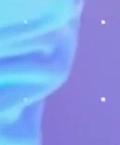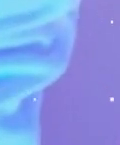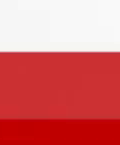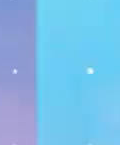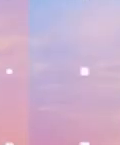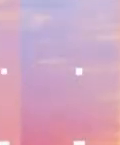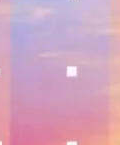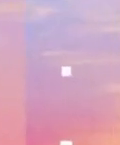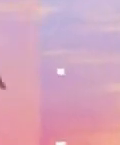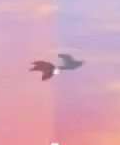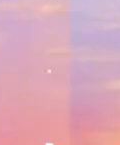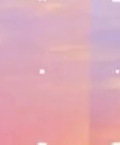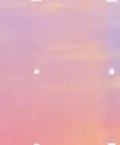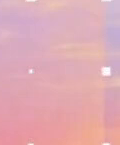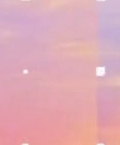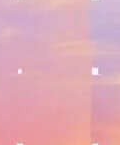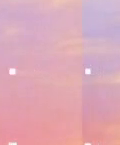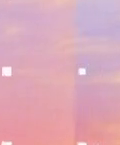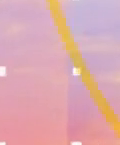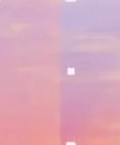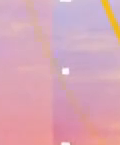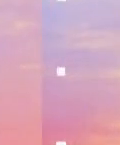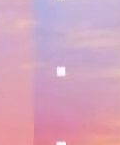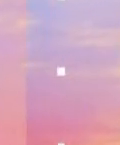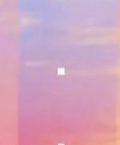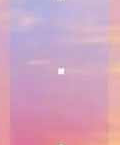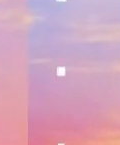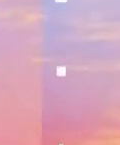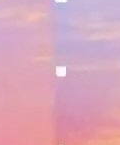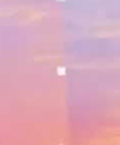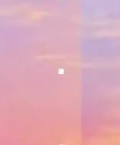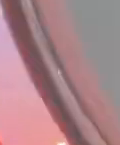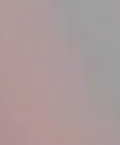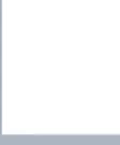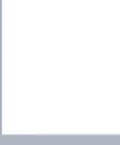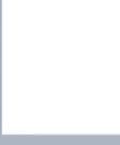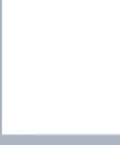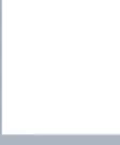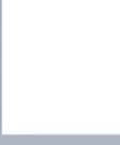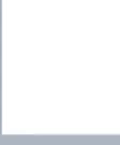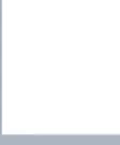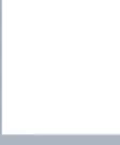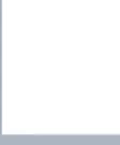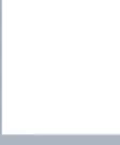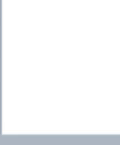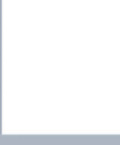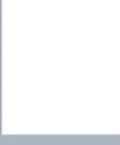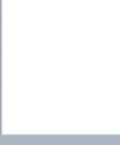Sesaat lagi Anda akan menyaksikan Inspirasi Pagi yang dipersembahkan oleh